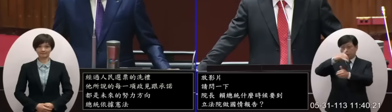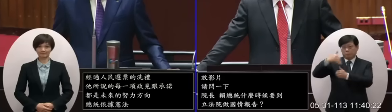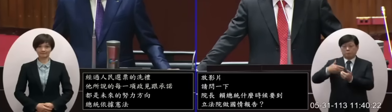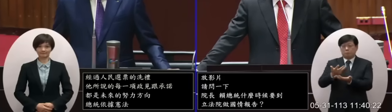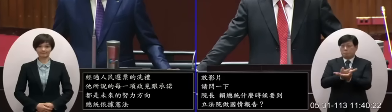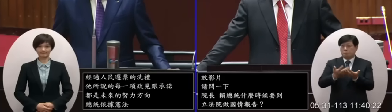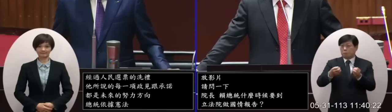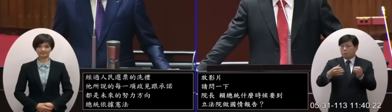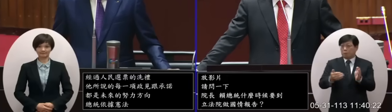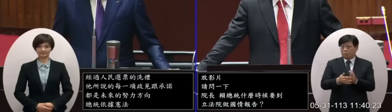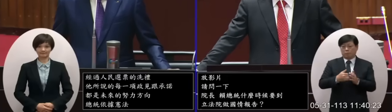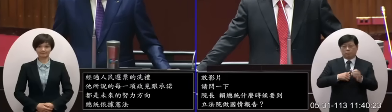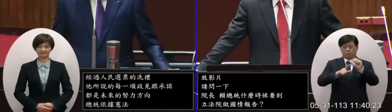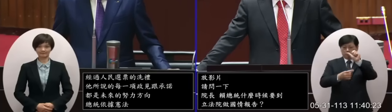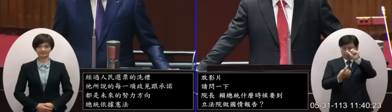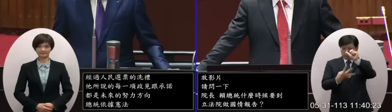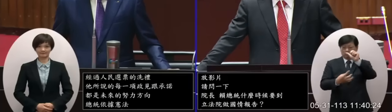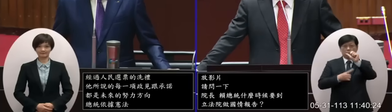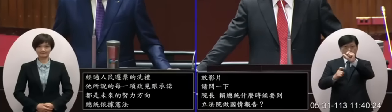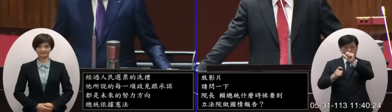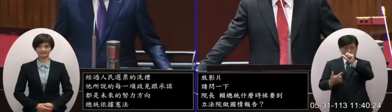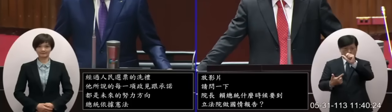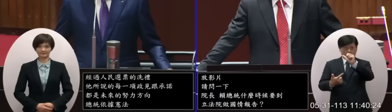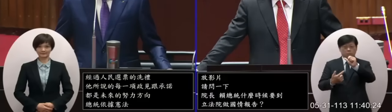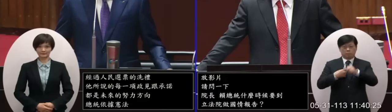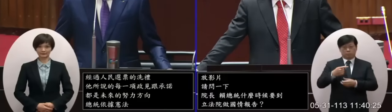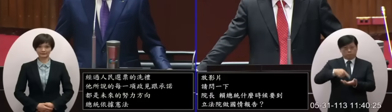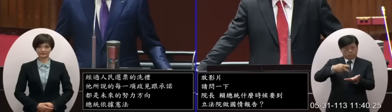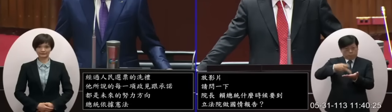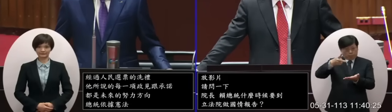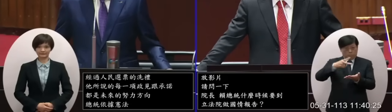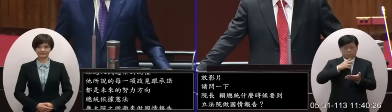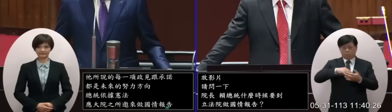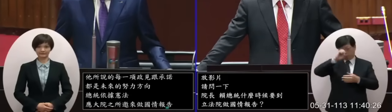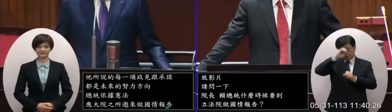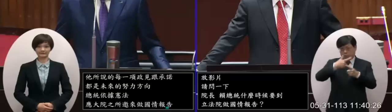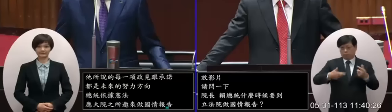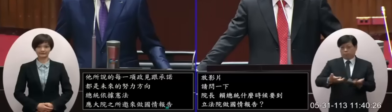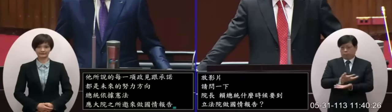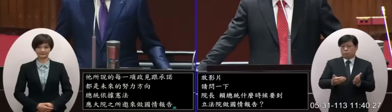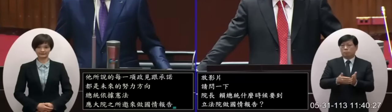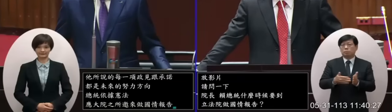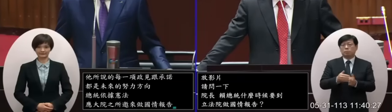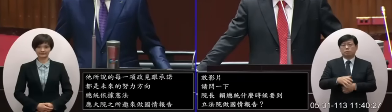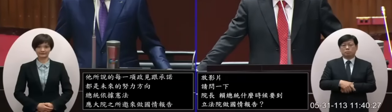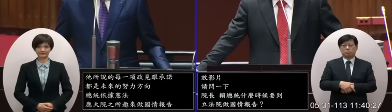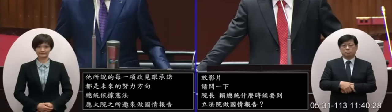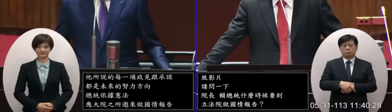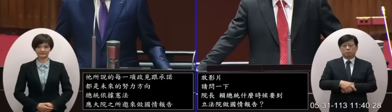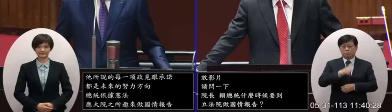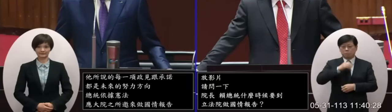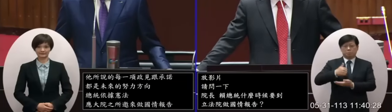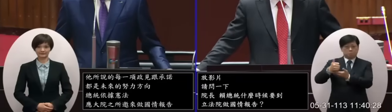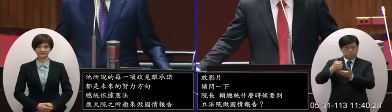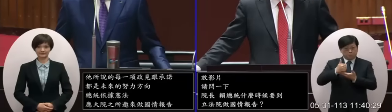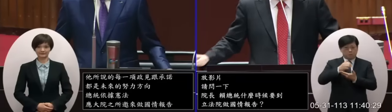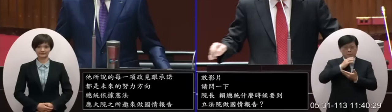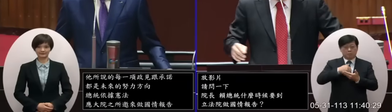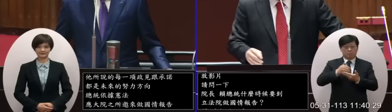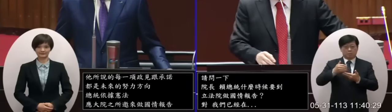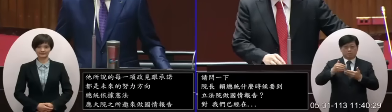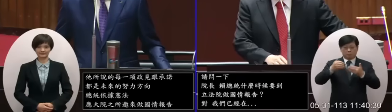商之下，在5月13号、5月16号两次朝野协商，已经隆重的邀请韩院